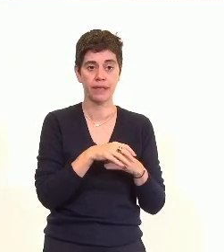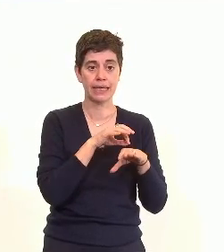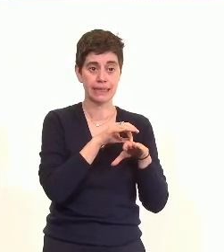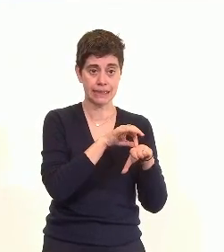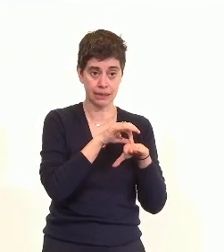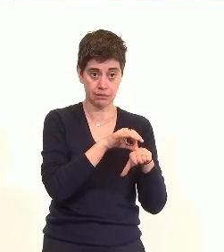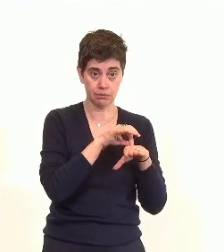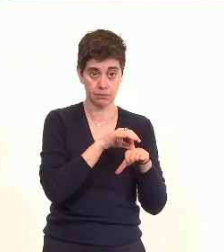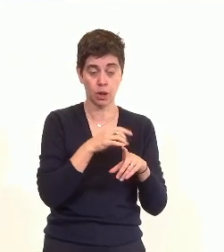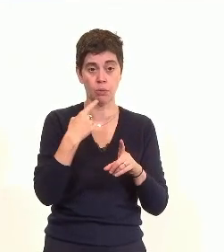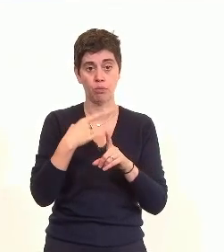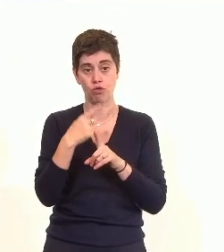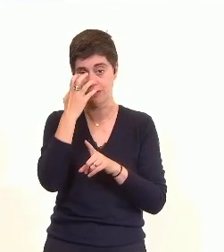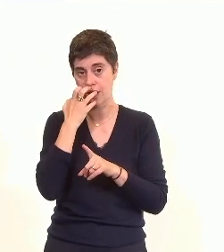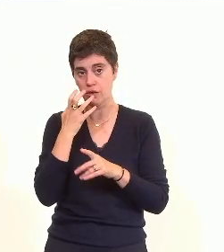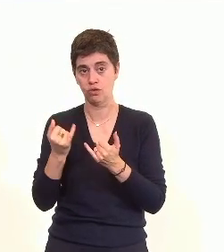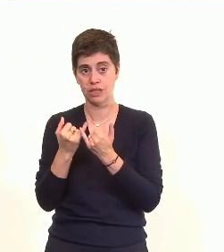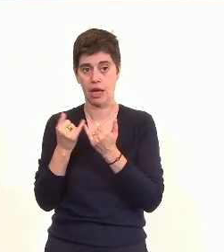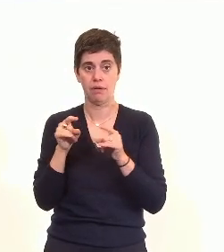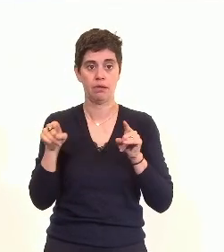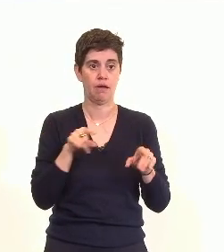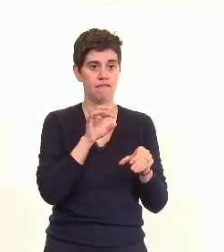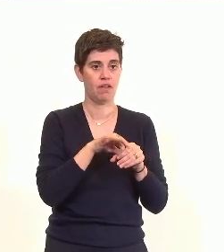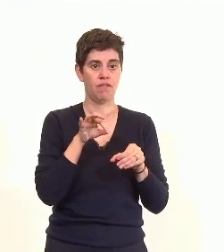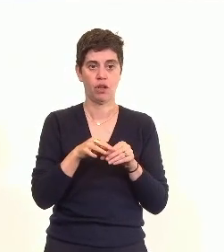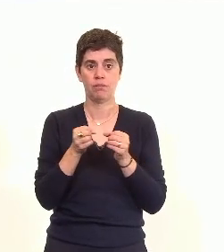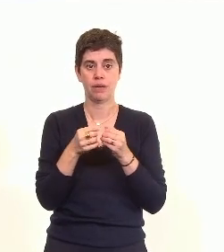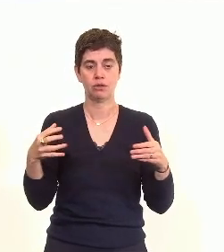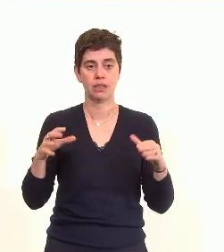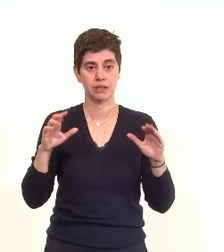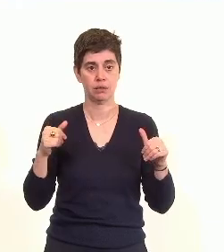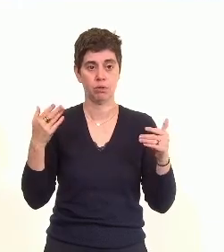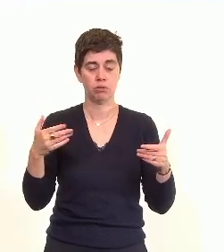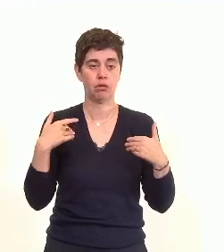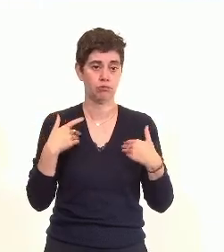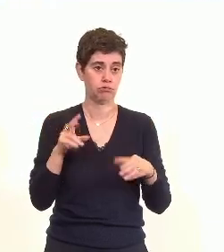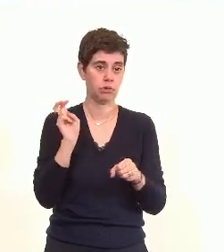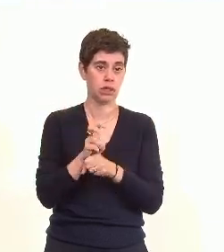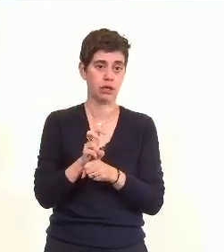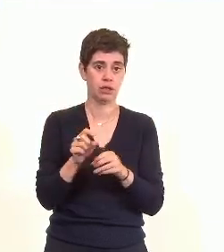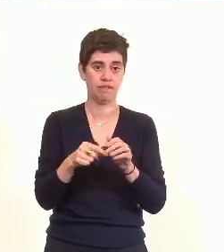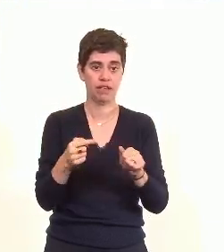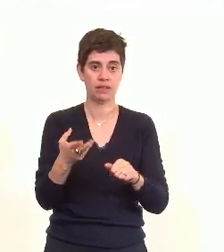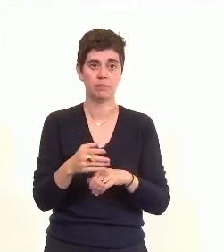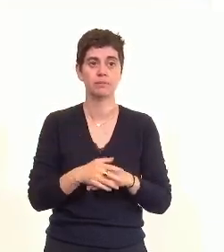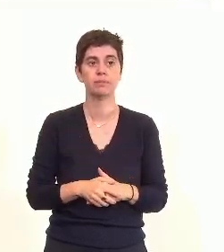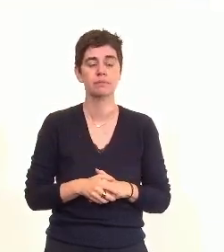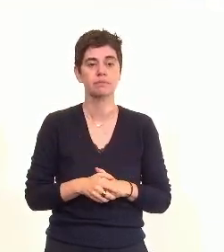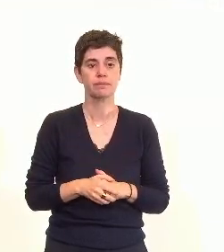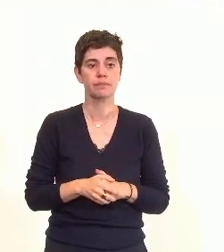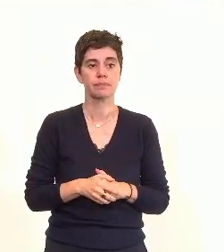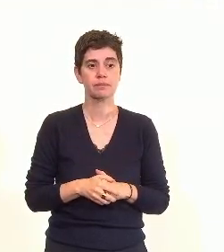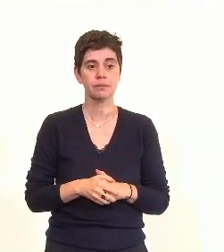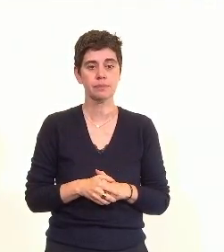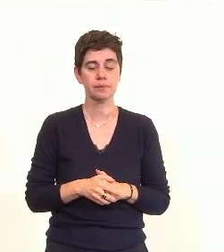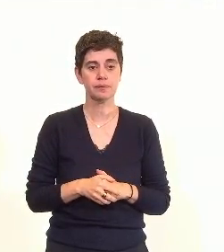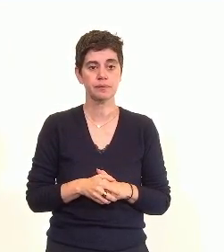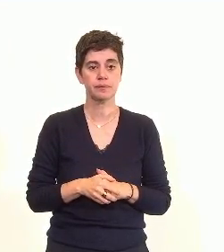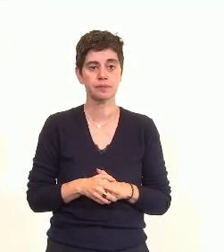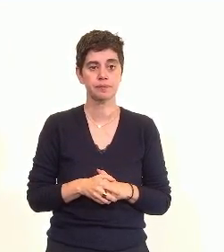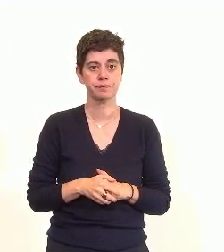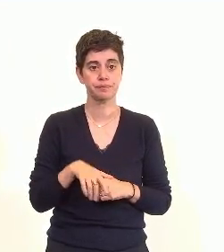l'idée d'un guide, d'un serious game, c'est un jeu sérieux pour apprendre,